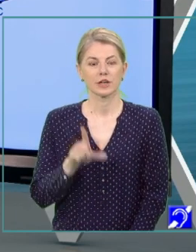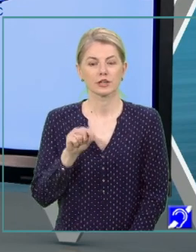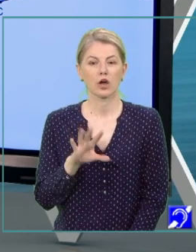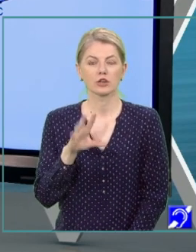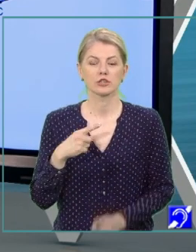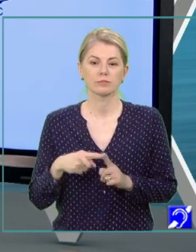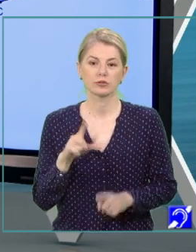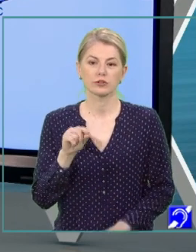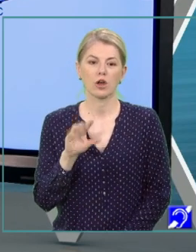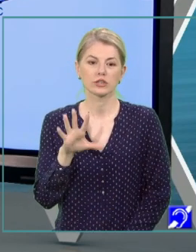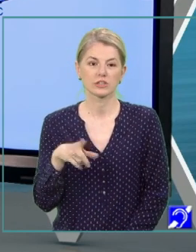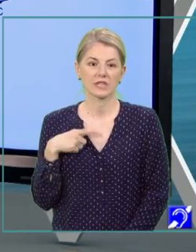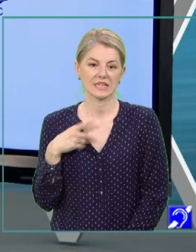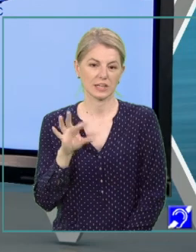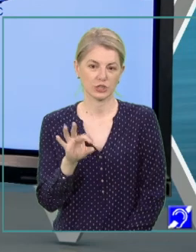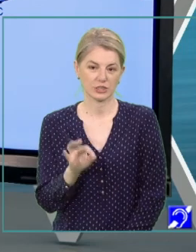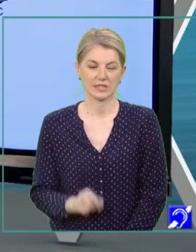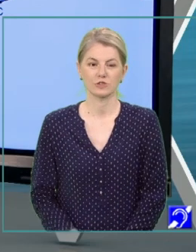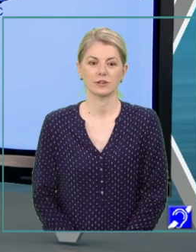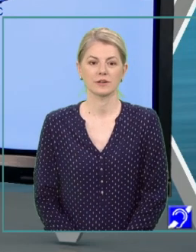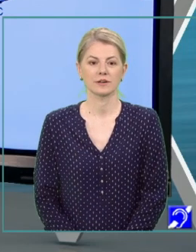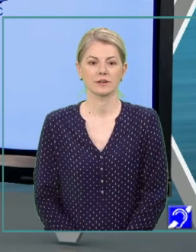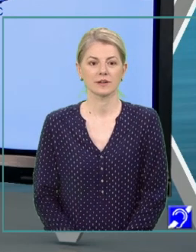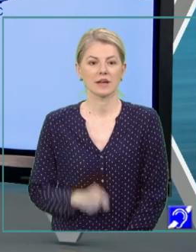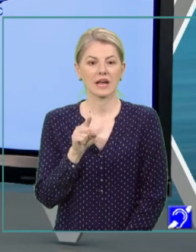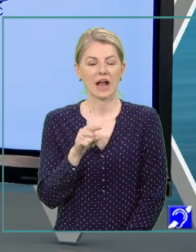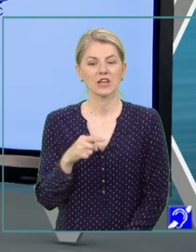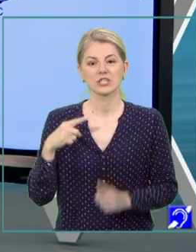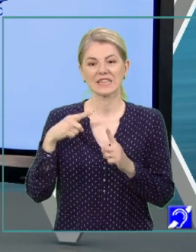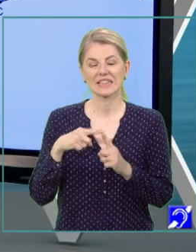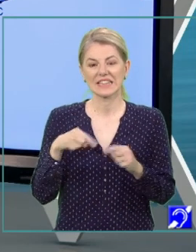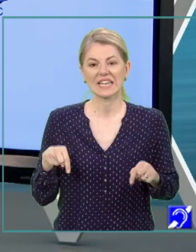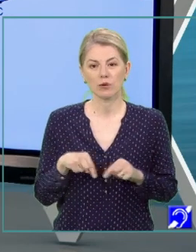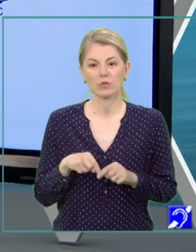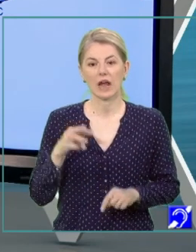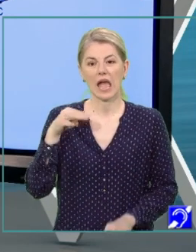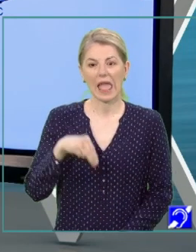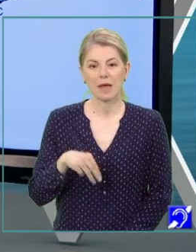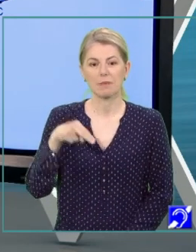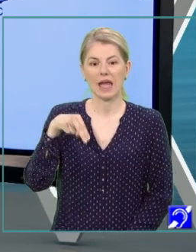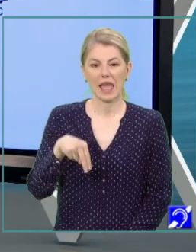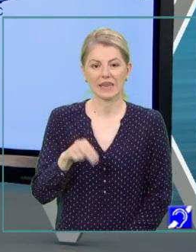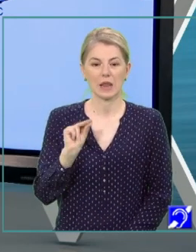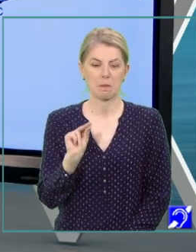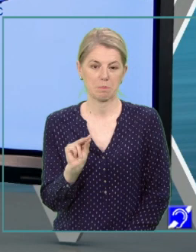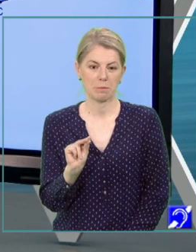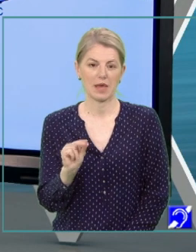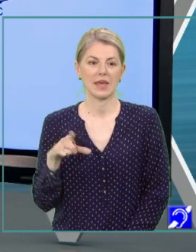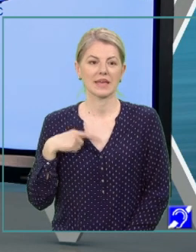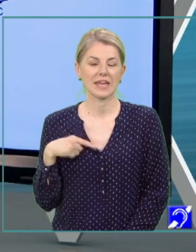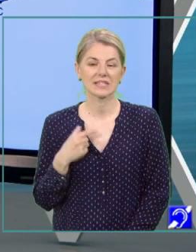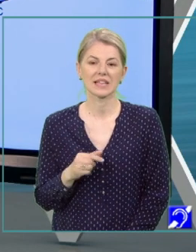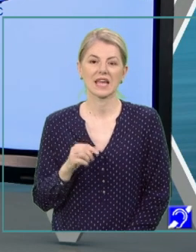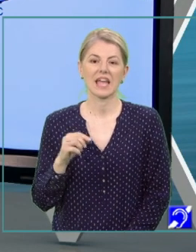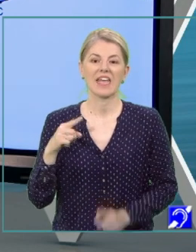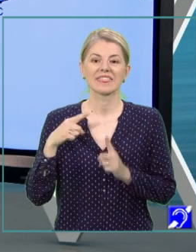25 plus 25 este 50, deci că acest triunghi MNP este un